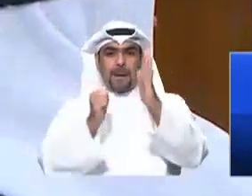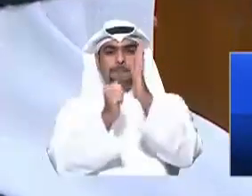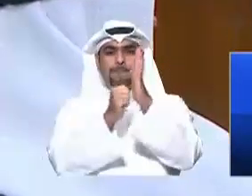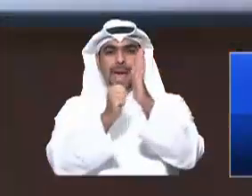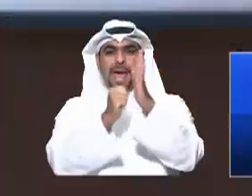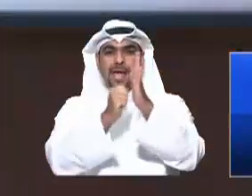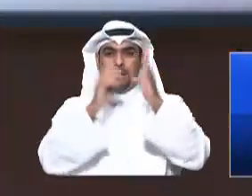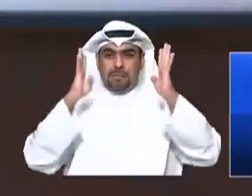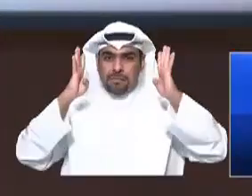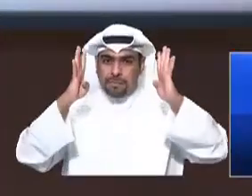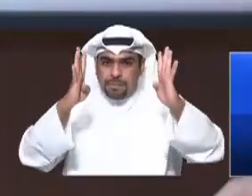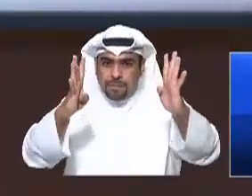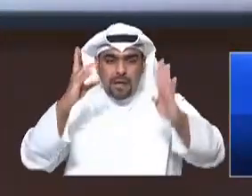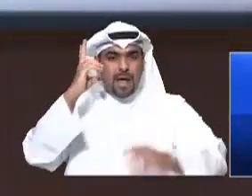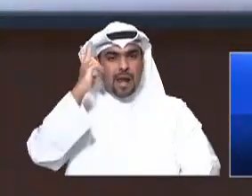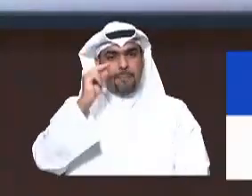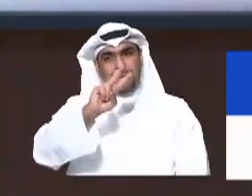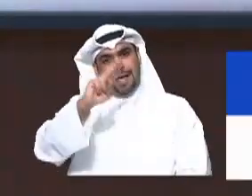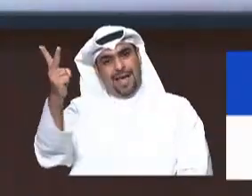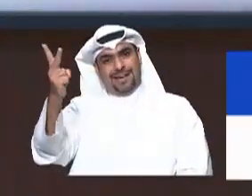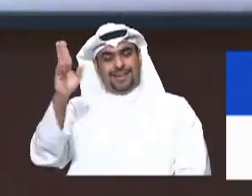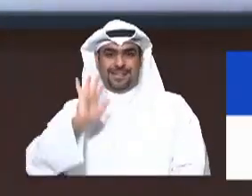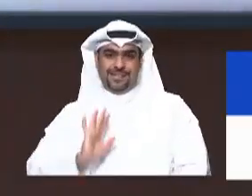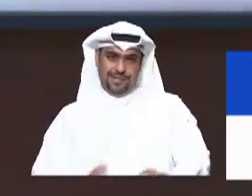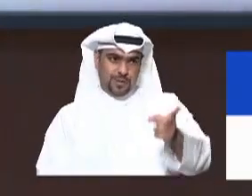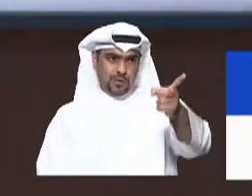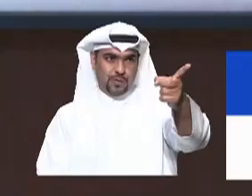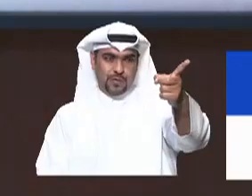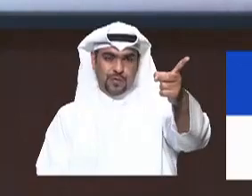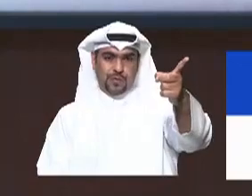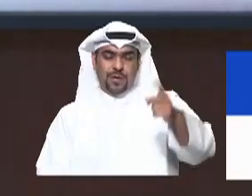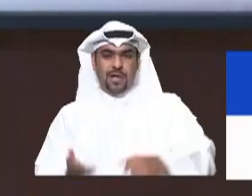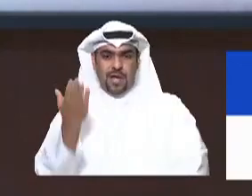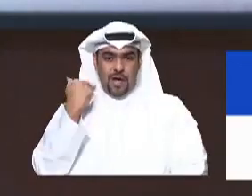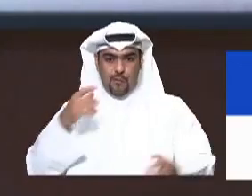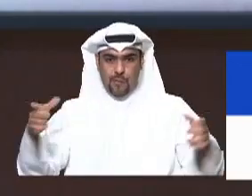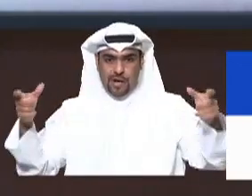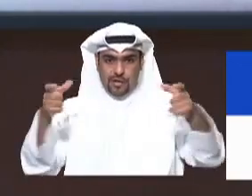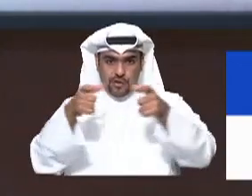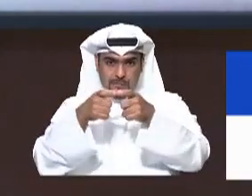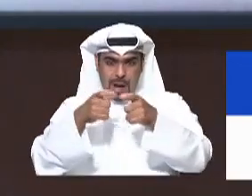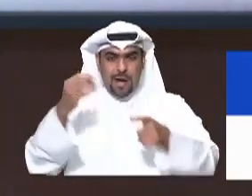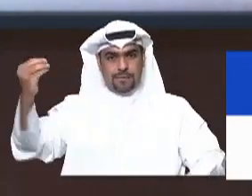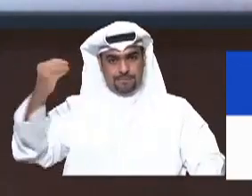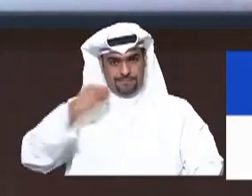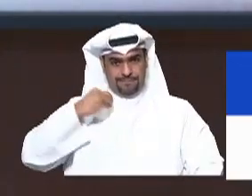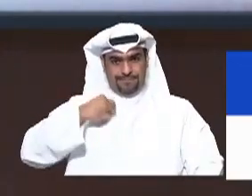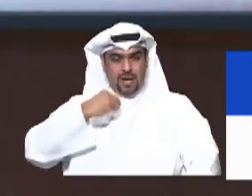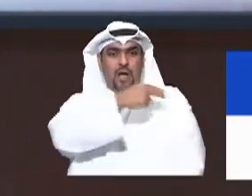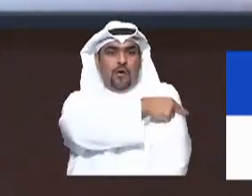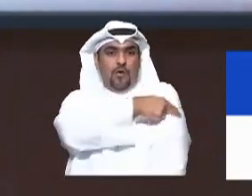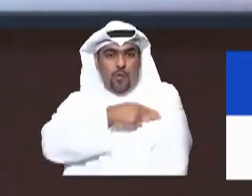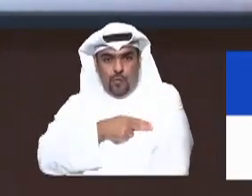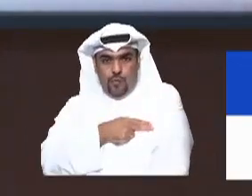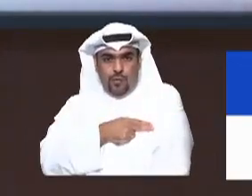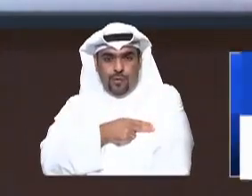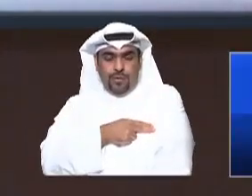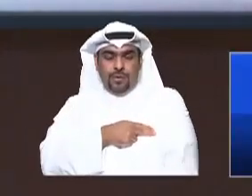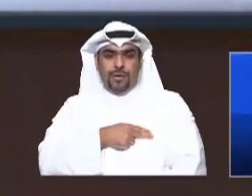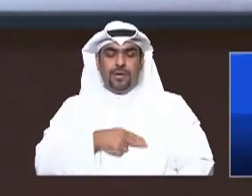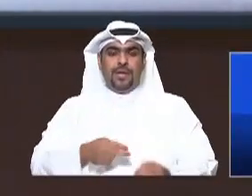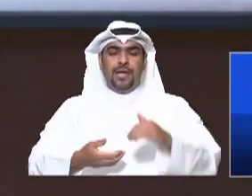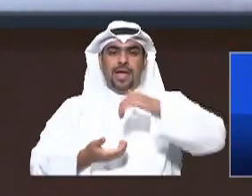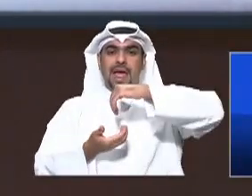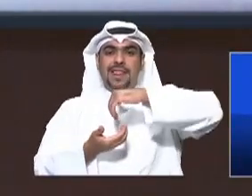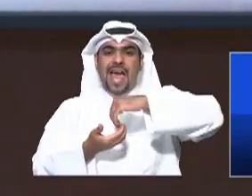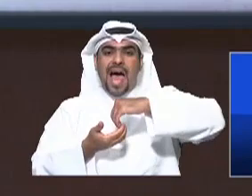الدراسة. كان في طلب في المجلس السابق على هذا الموضوع، وقريت الأوراق ولقيت أن الجهاز